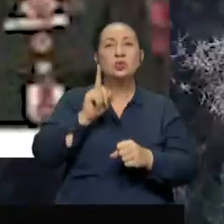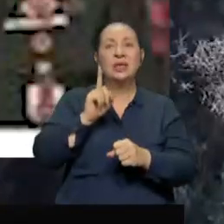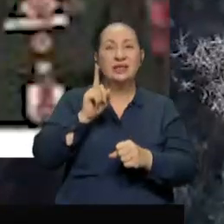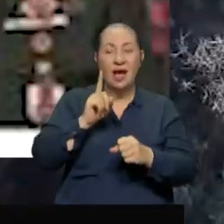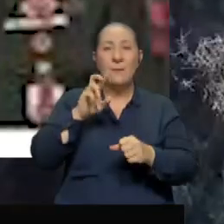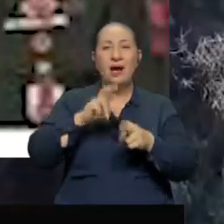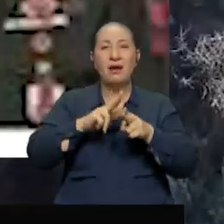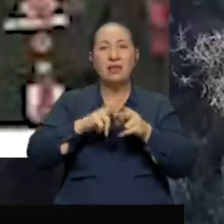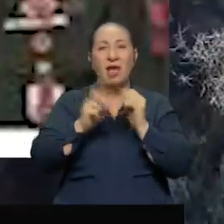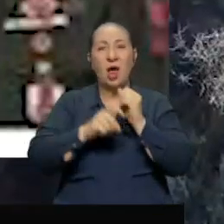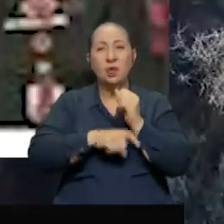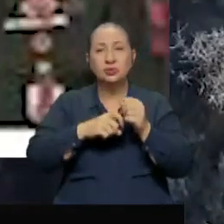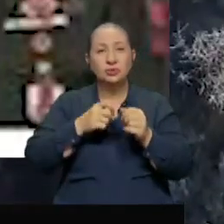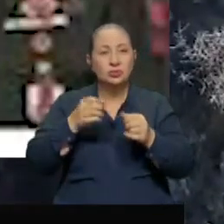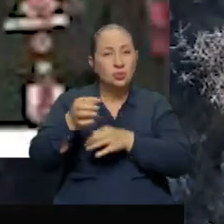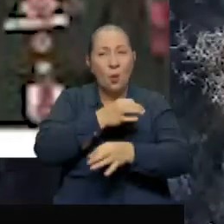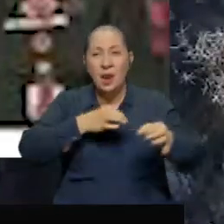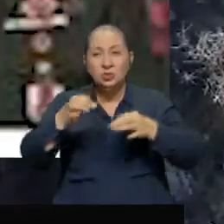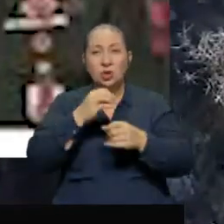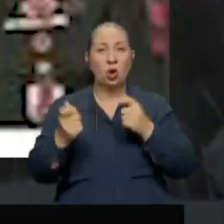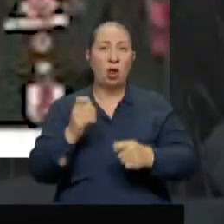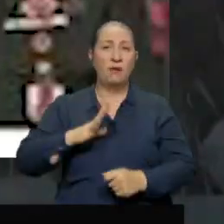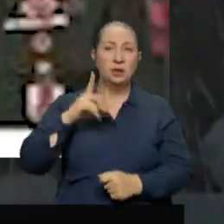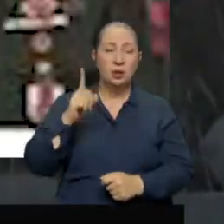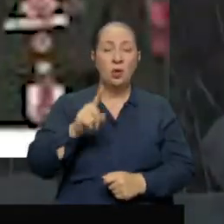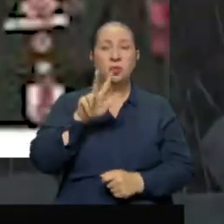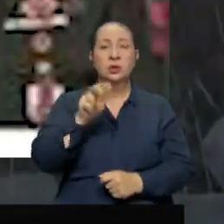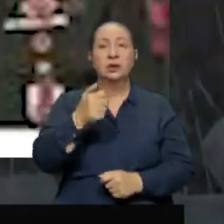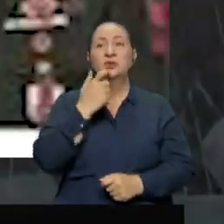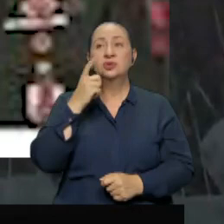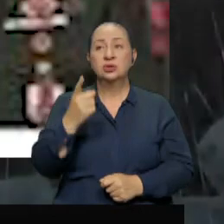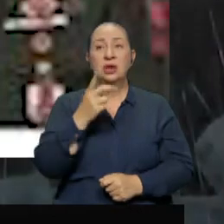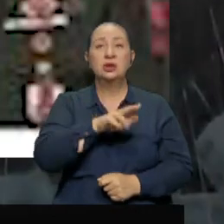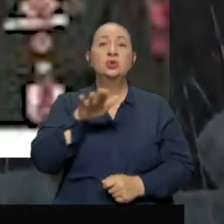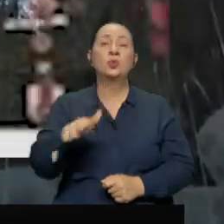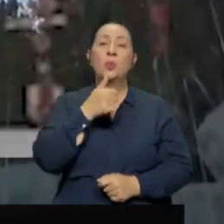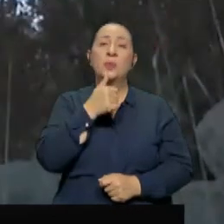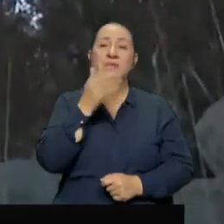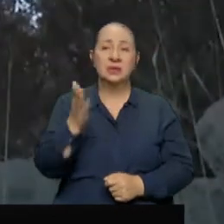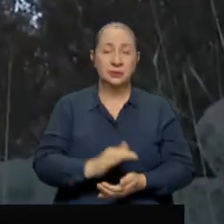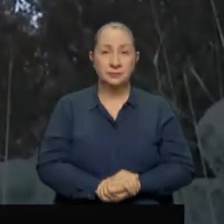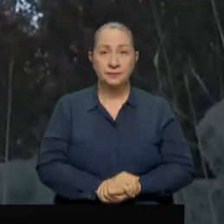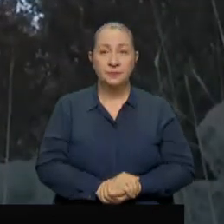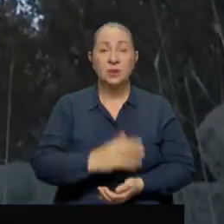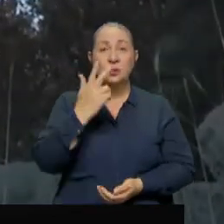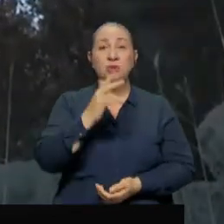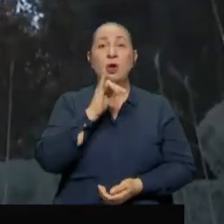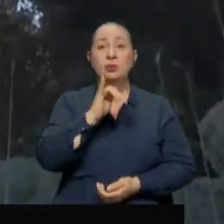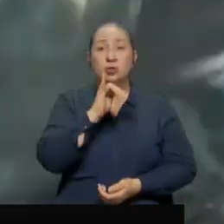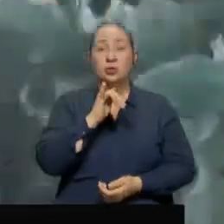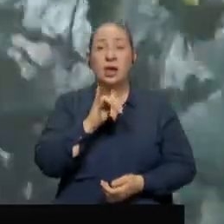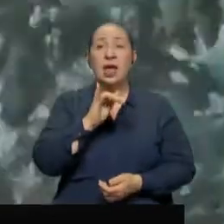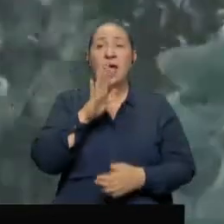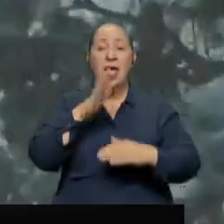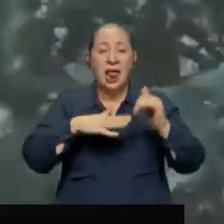karşı yürütülen Pençekilit operasyonunda görevliydi. 36 yaşında iki çocuk babasıydı. 3 Ağustos'ta